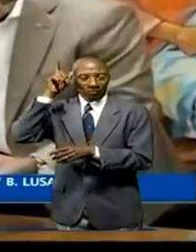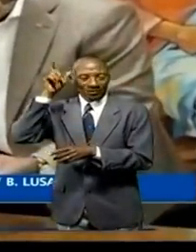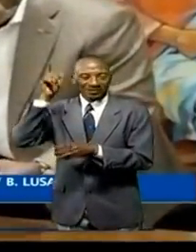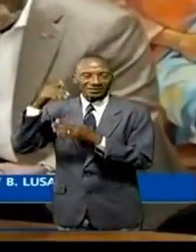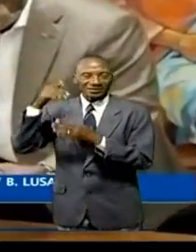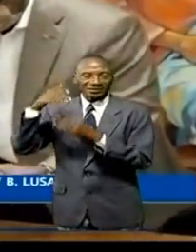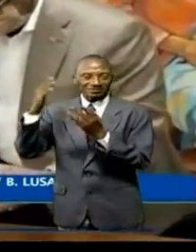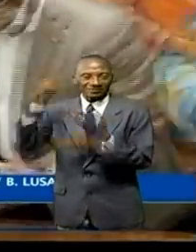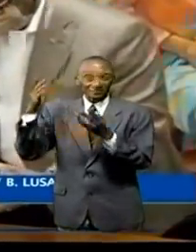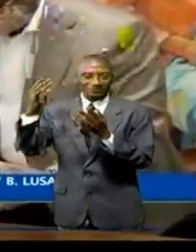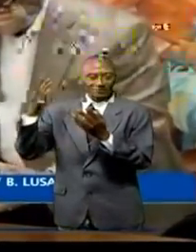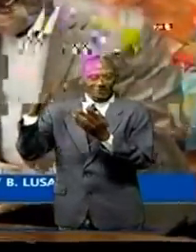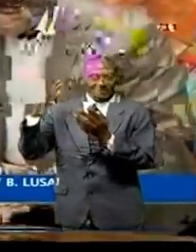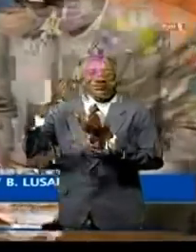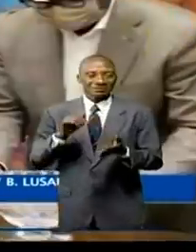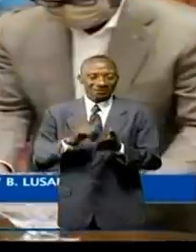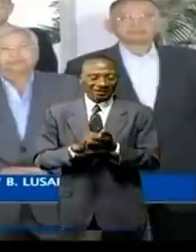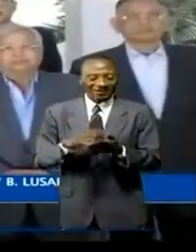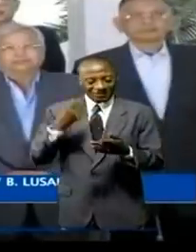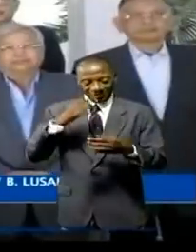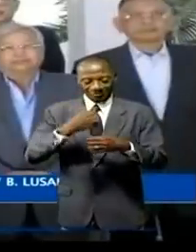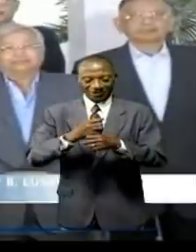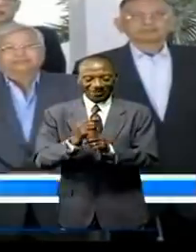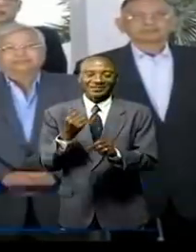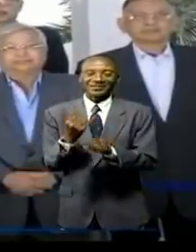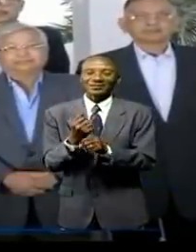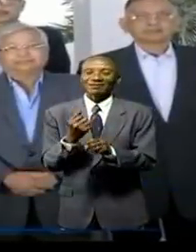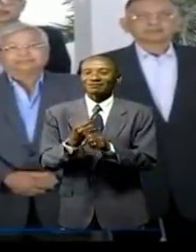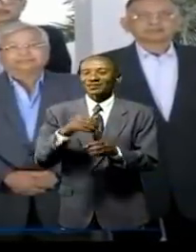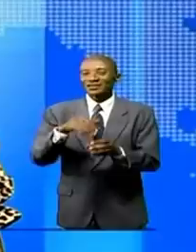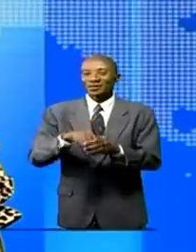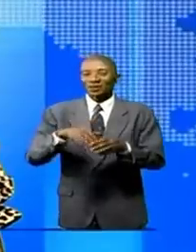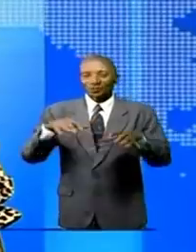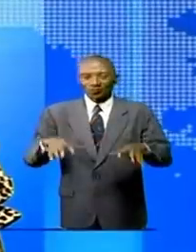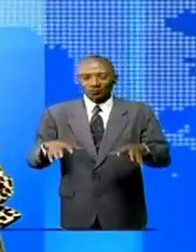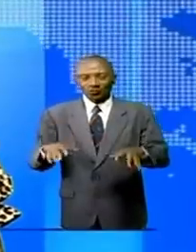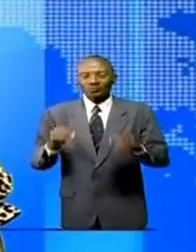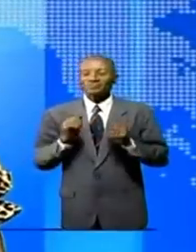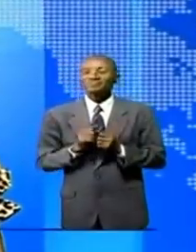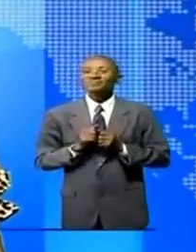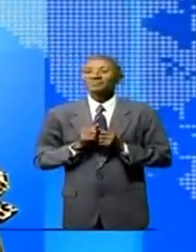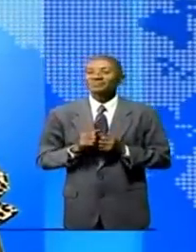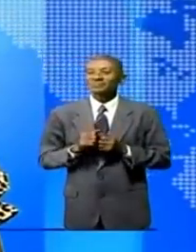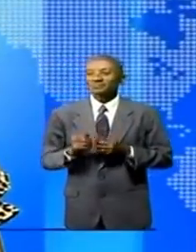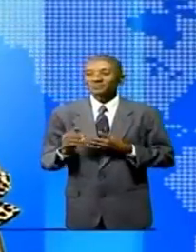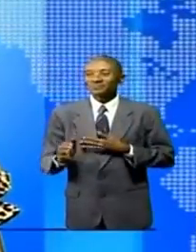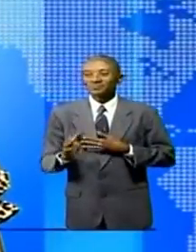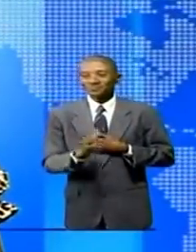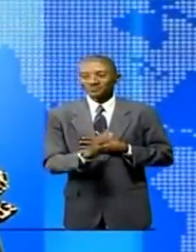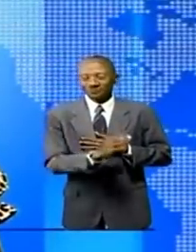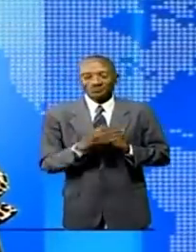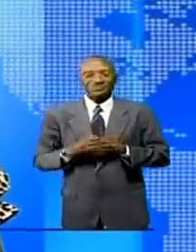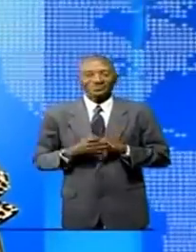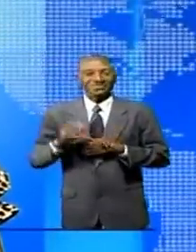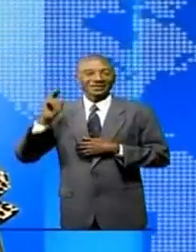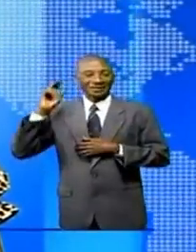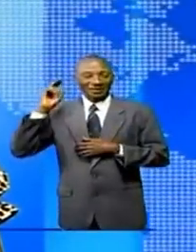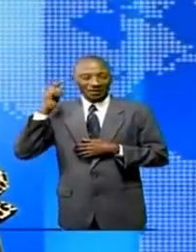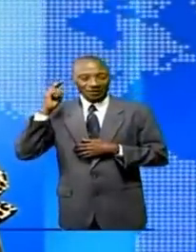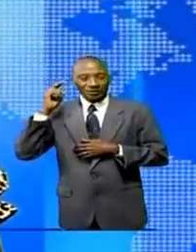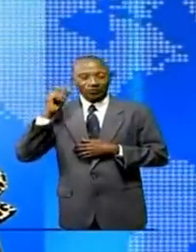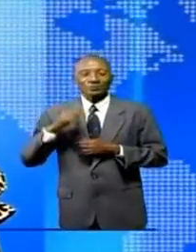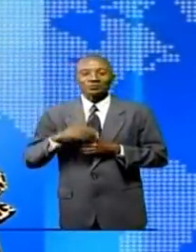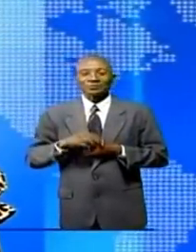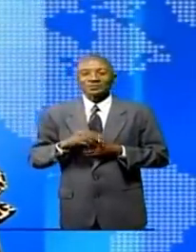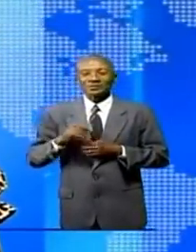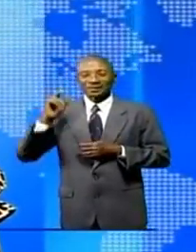occasion pour la création des emplois en République démocratique du Congo. La radio, c'est certainement la source